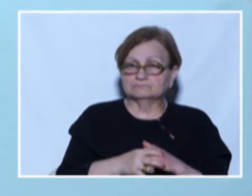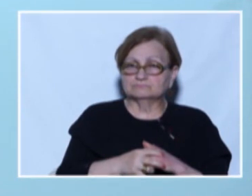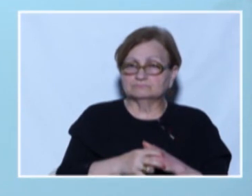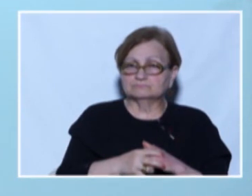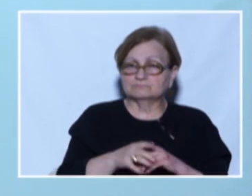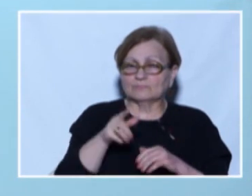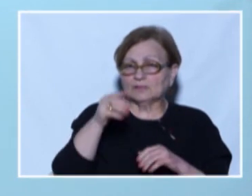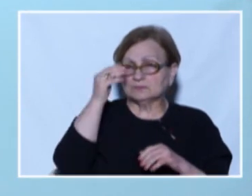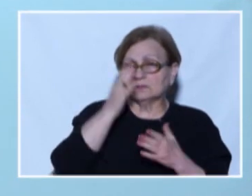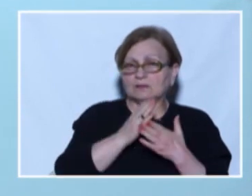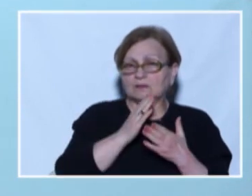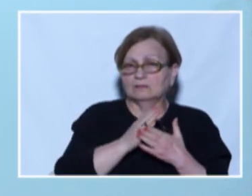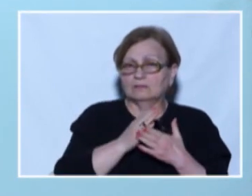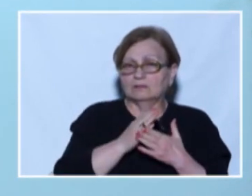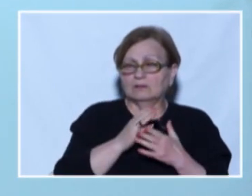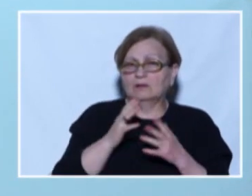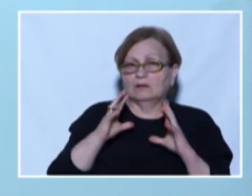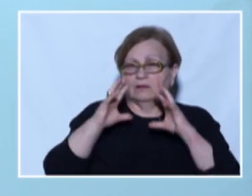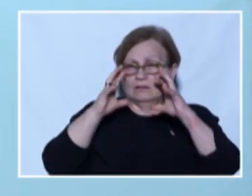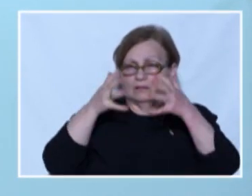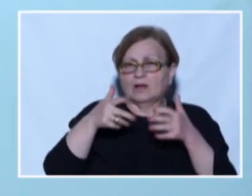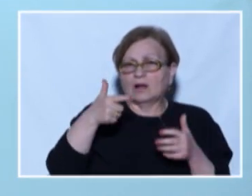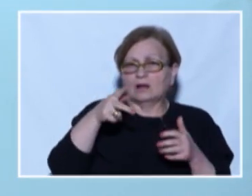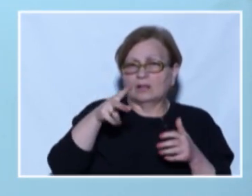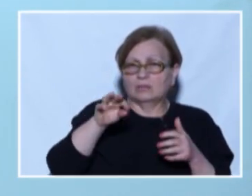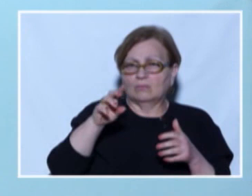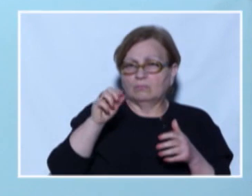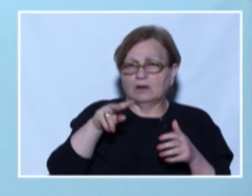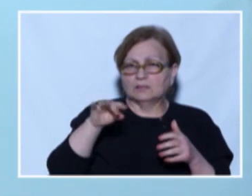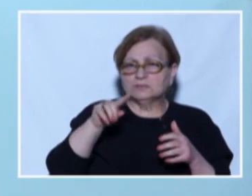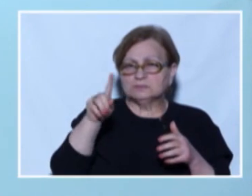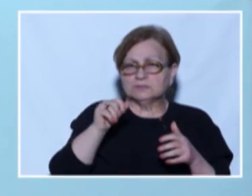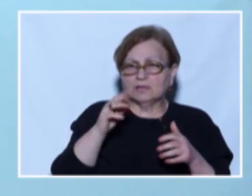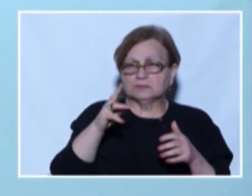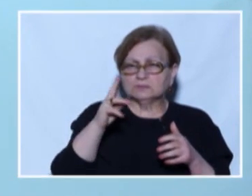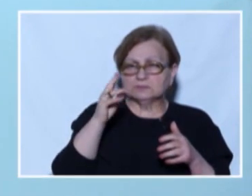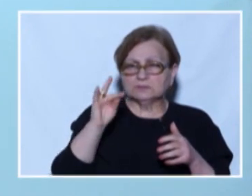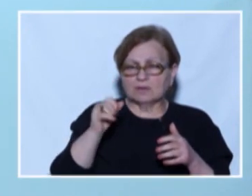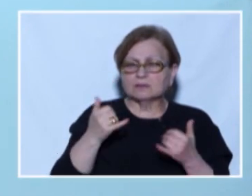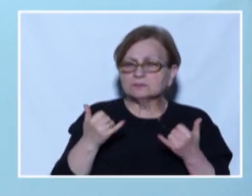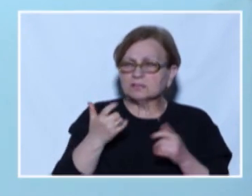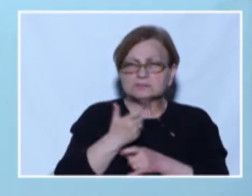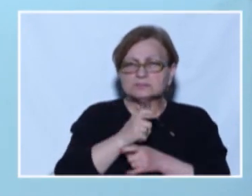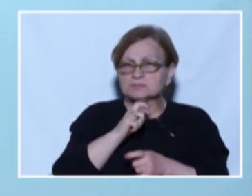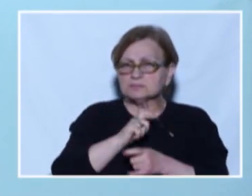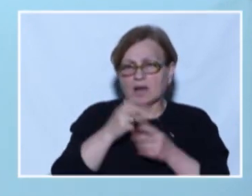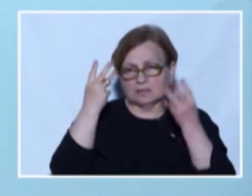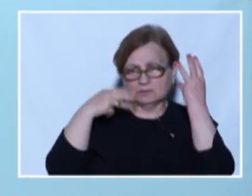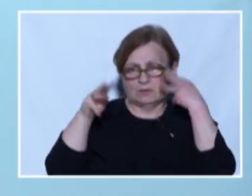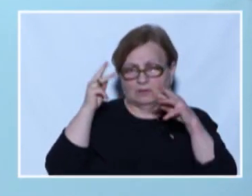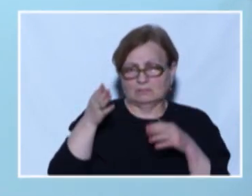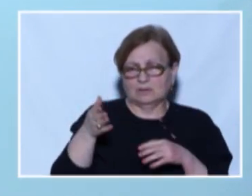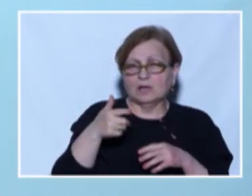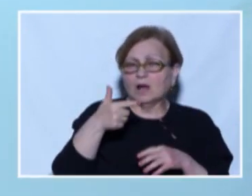ეს ცნება გახლავთ გლობალიზაცია. და დღეს ძალიან პოპულარული ცნებაა. გლობალიზმი